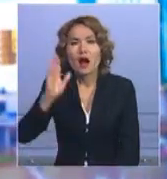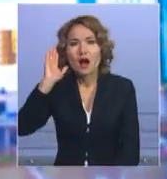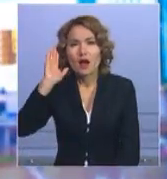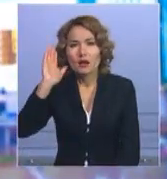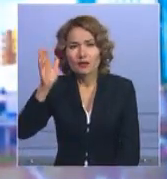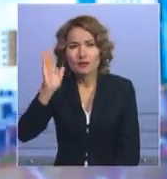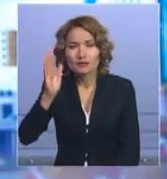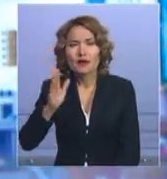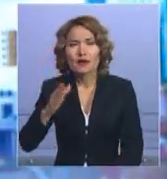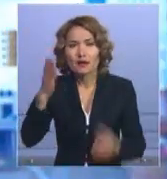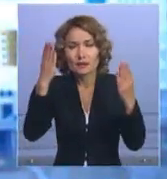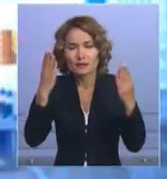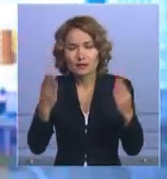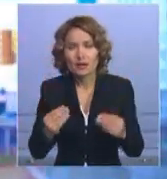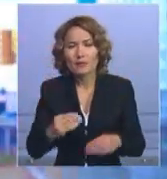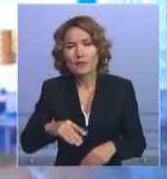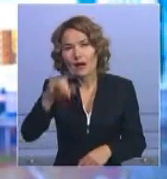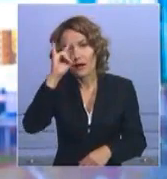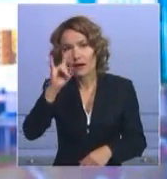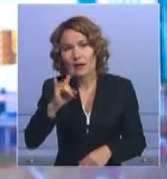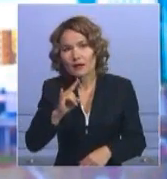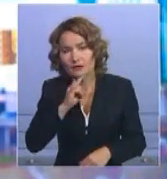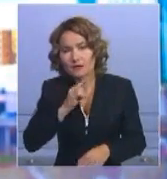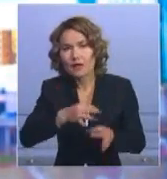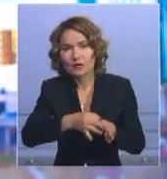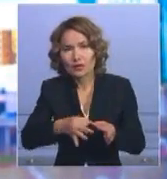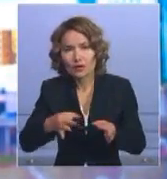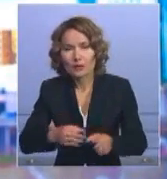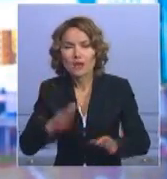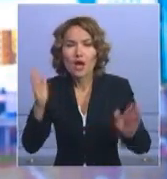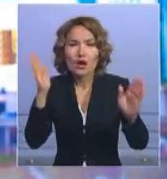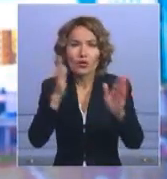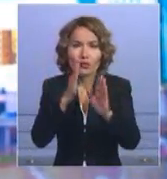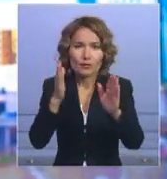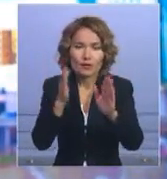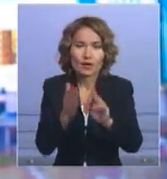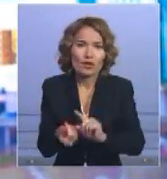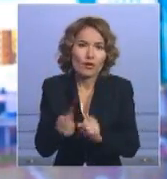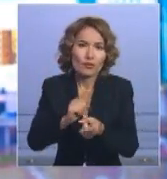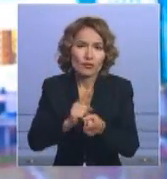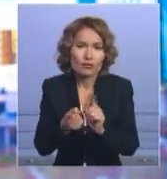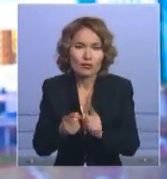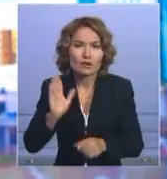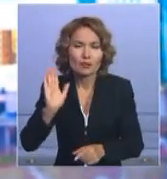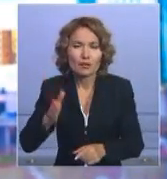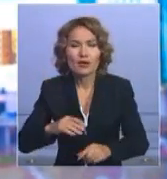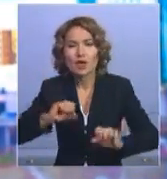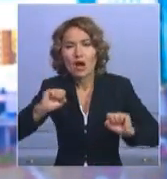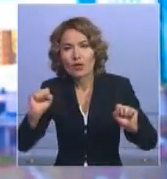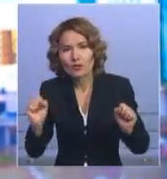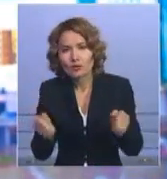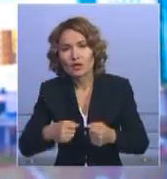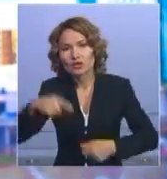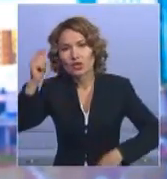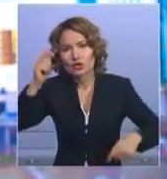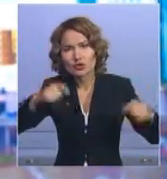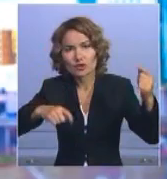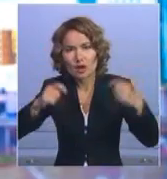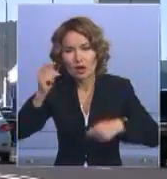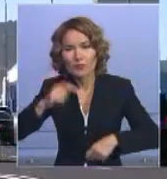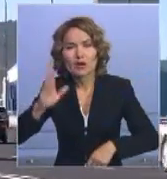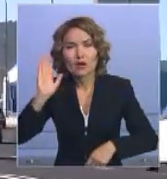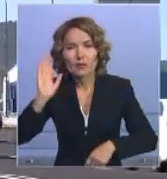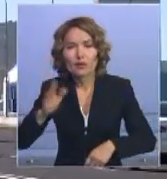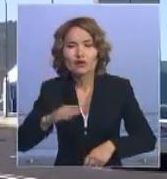Алдағы тәуліктерде еліміздің басым аймақтарында күн райы құбылмалы болады. Күн суытып, кей жерлерде жаңбыр жауады, жел соғып,